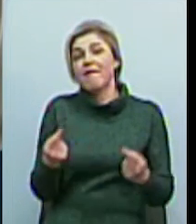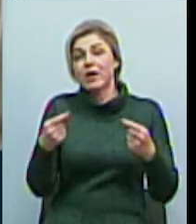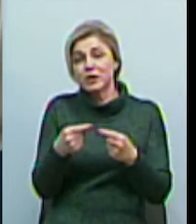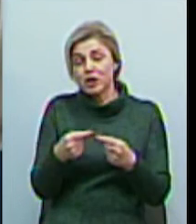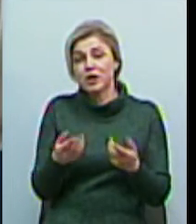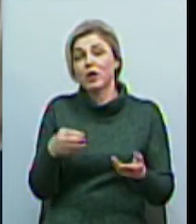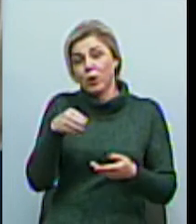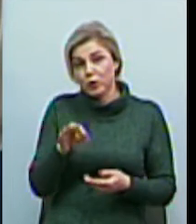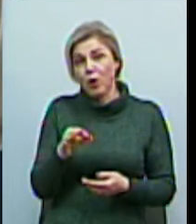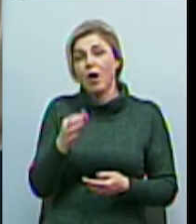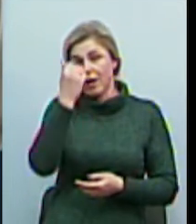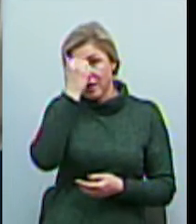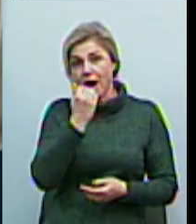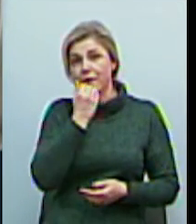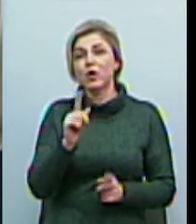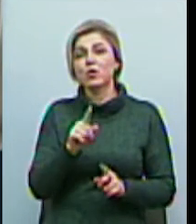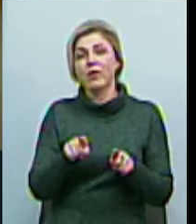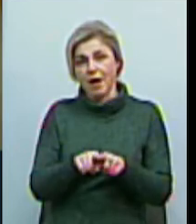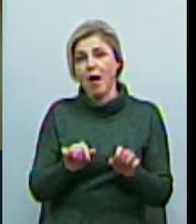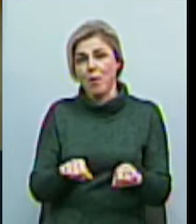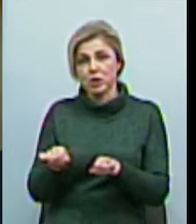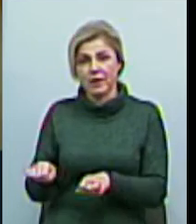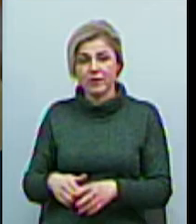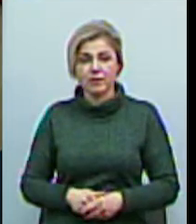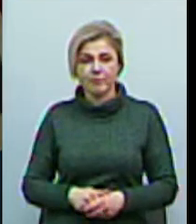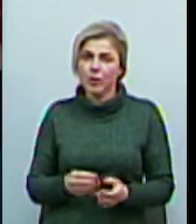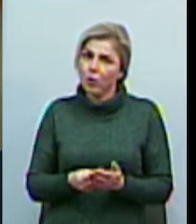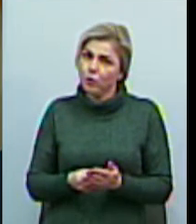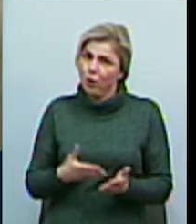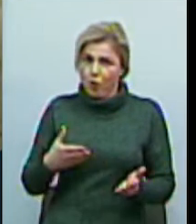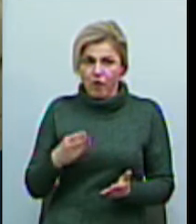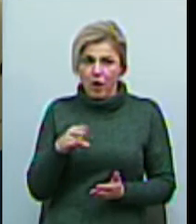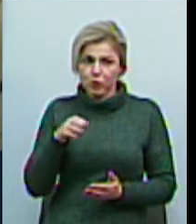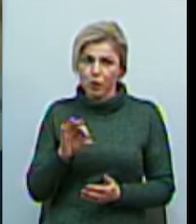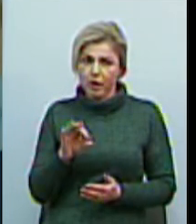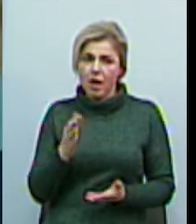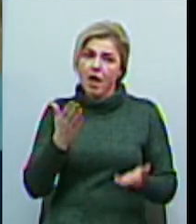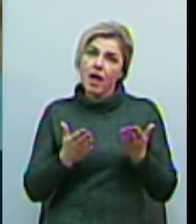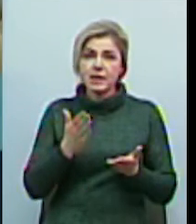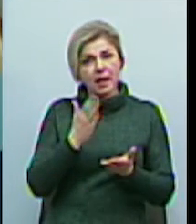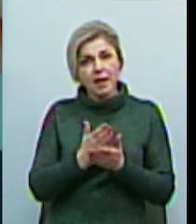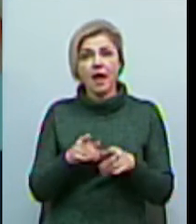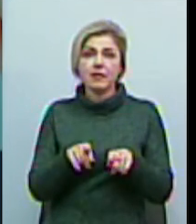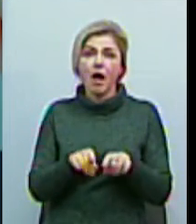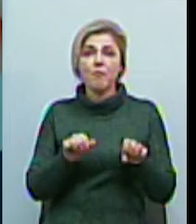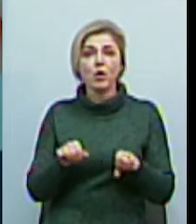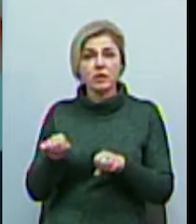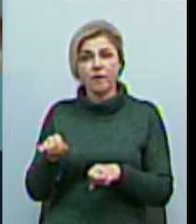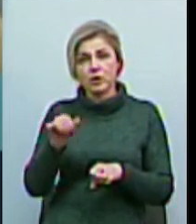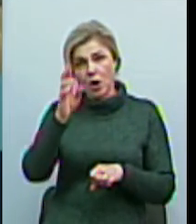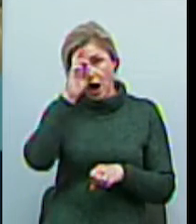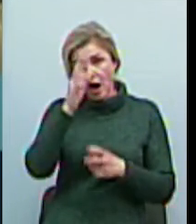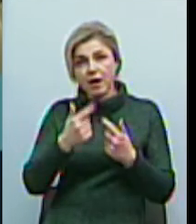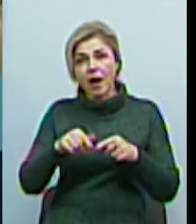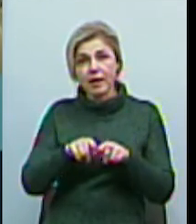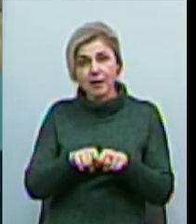то дякуємо хоч за таку можливість. Дороговато. Якщо є така можливість країни,